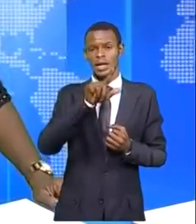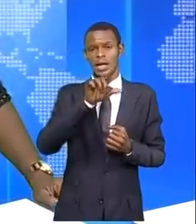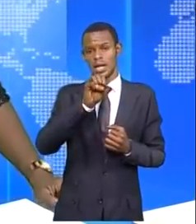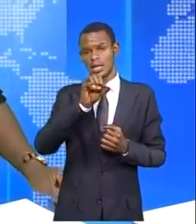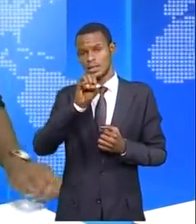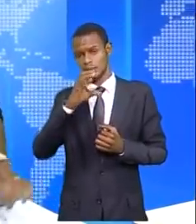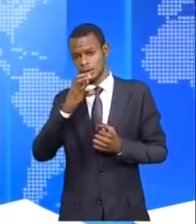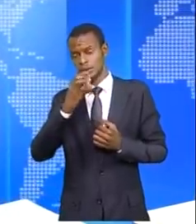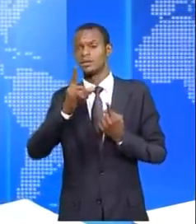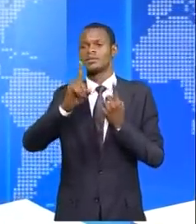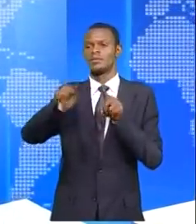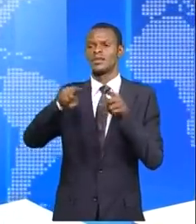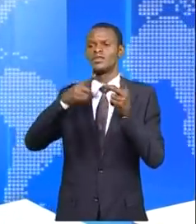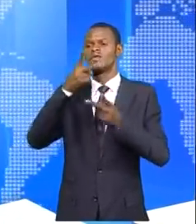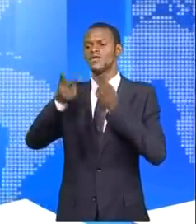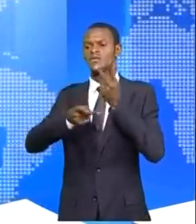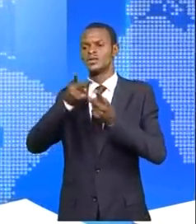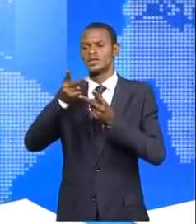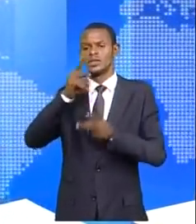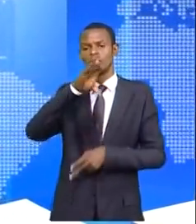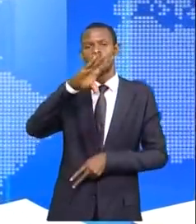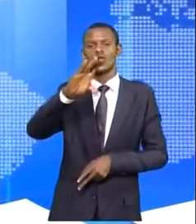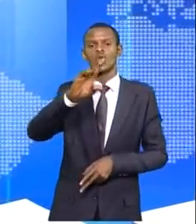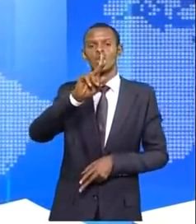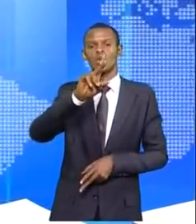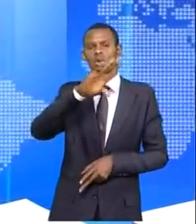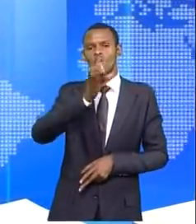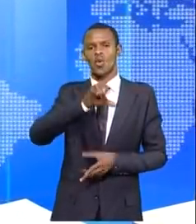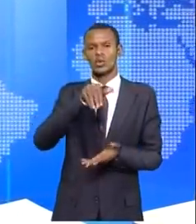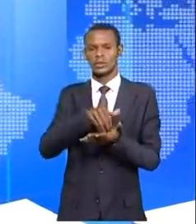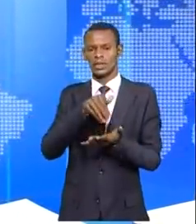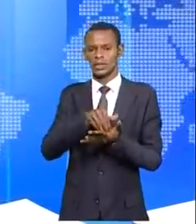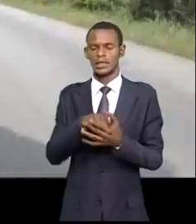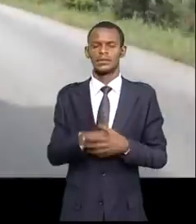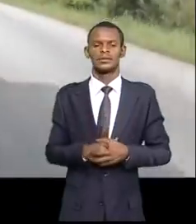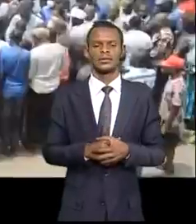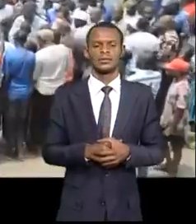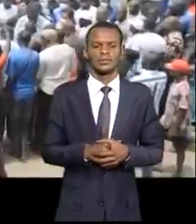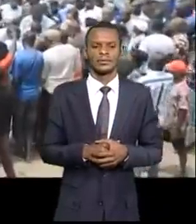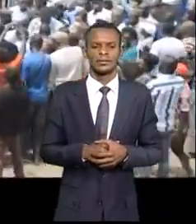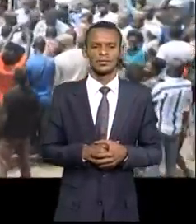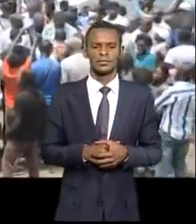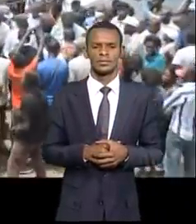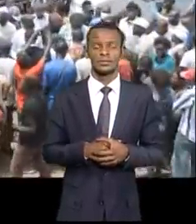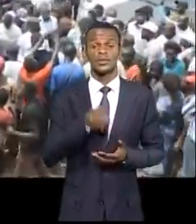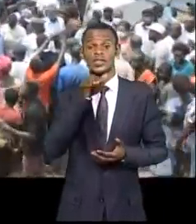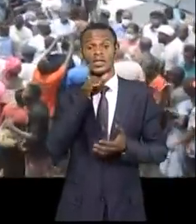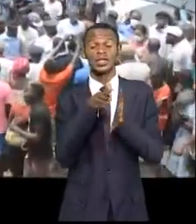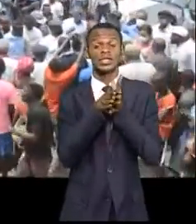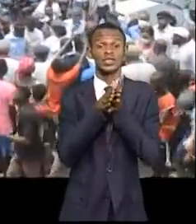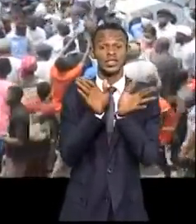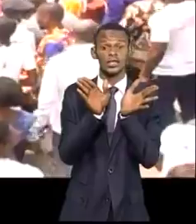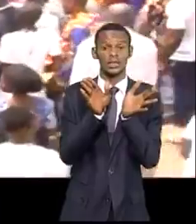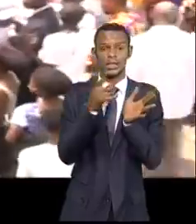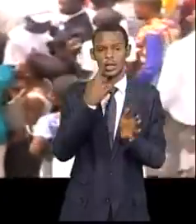de l'armée nationale dans ce coin du pays chimène donne des leçons par le directeur général adjoint du